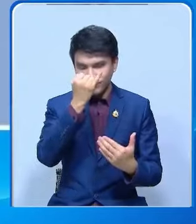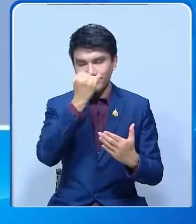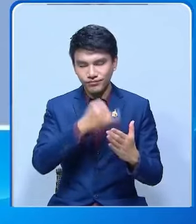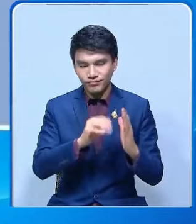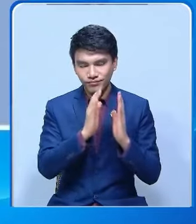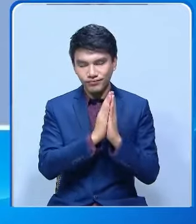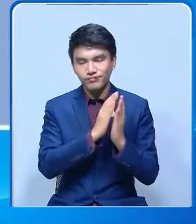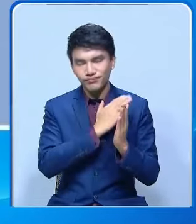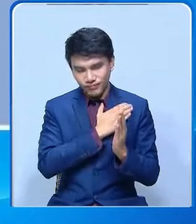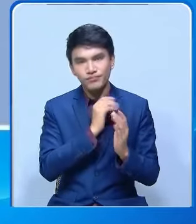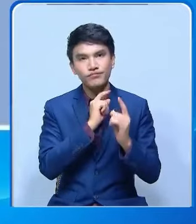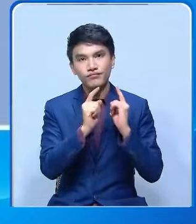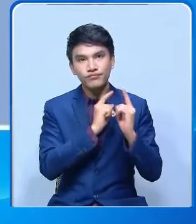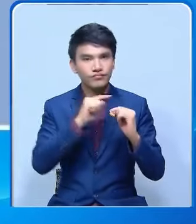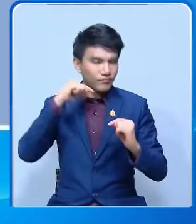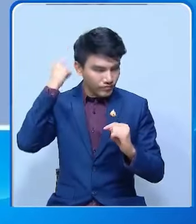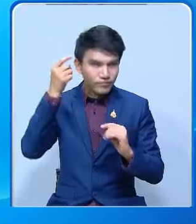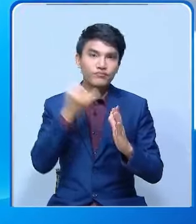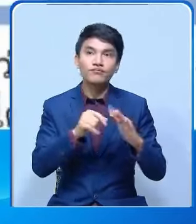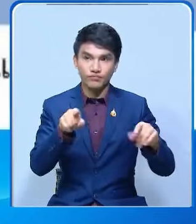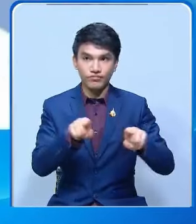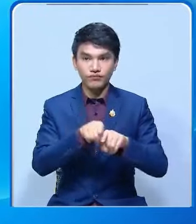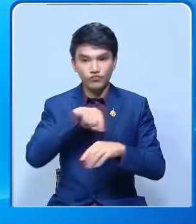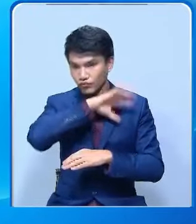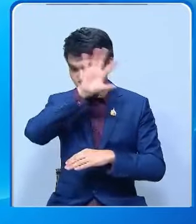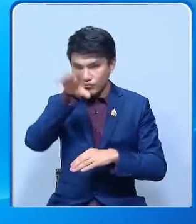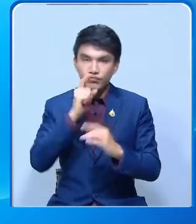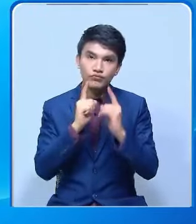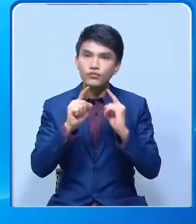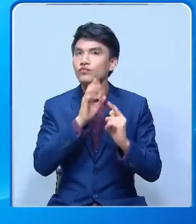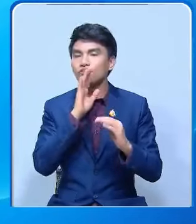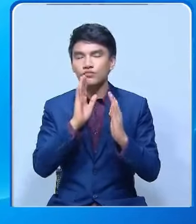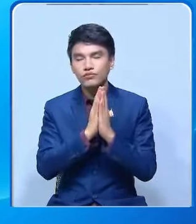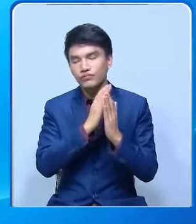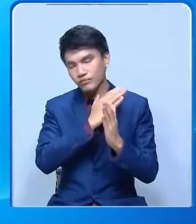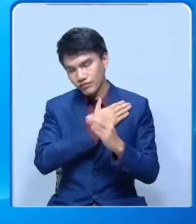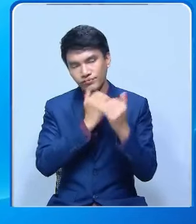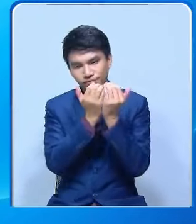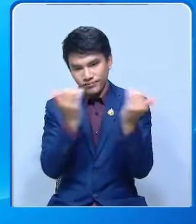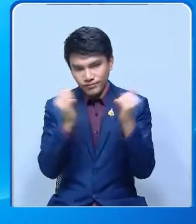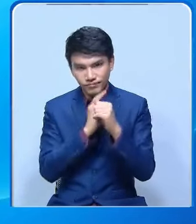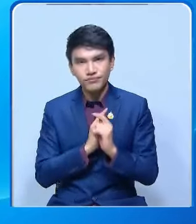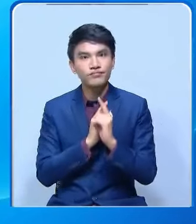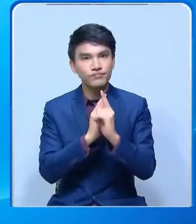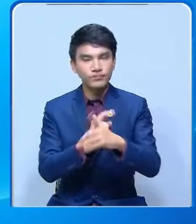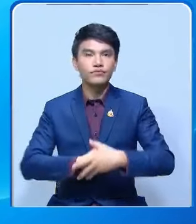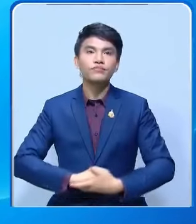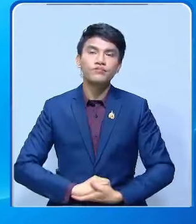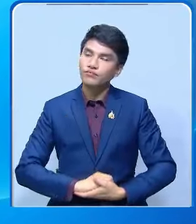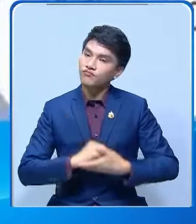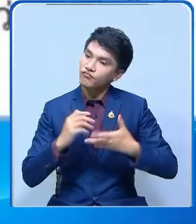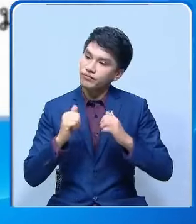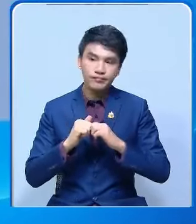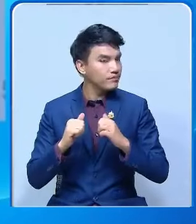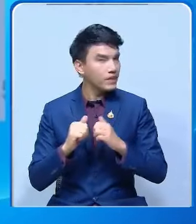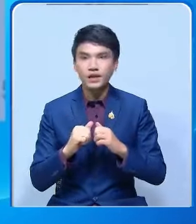พระท่านด้วยที่ไปคุยกับสีกาให้เขามาหลอกเอาถูกไหมถ้าเกิดพระอยู่ในร่องในรอยอยู่ในพระธรรมวินัยเนี่ยก็จะไม่โดนไ